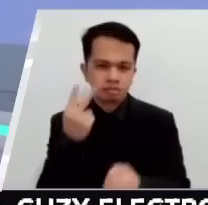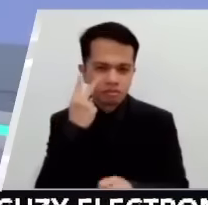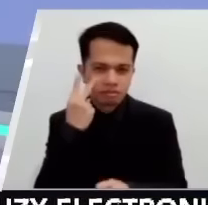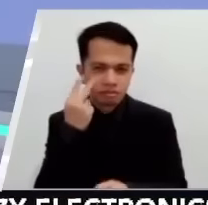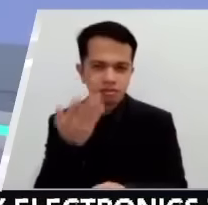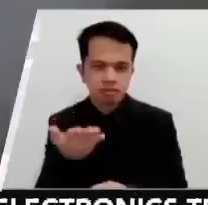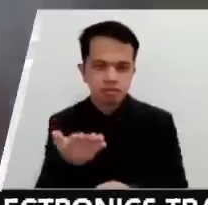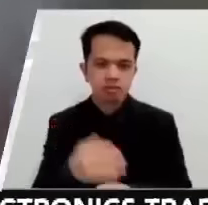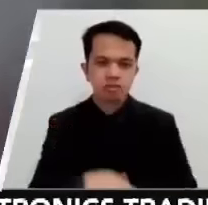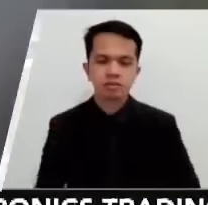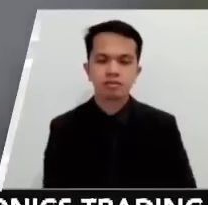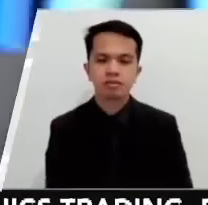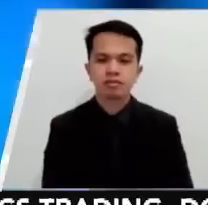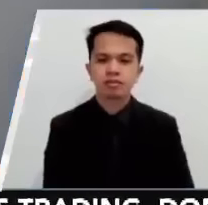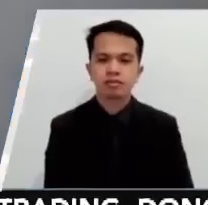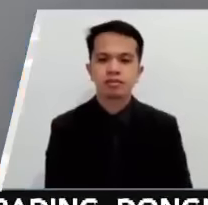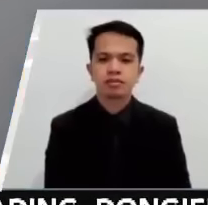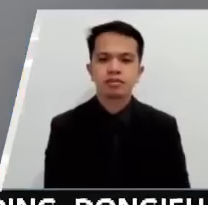Gomez.